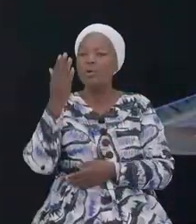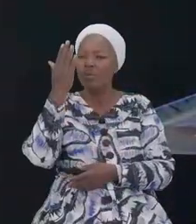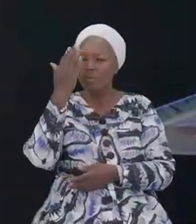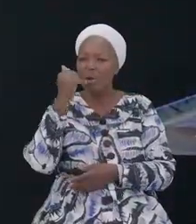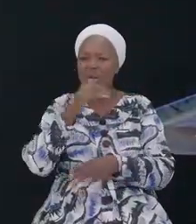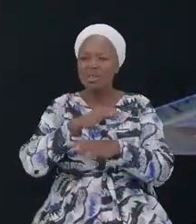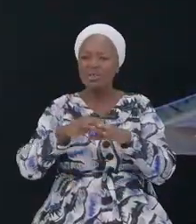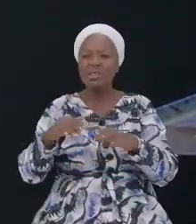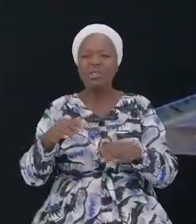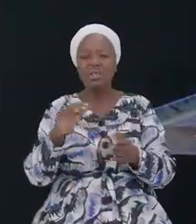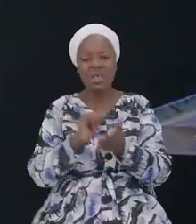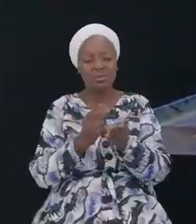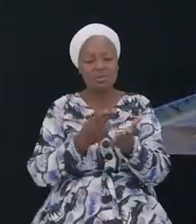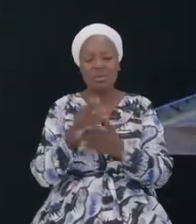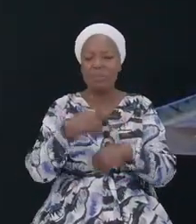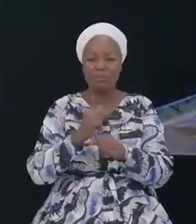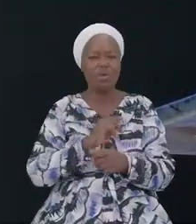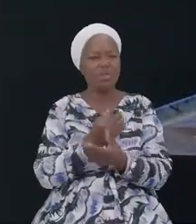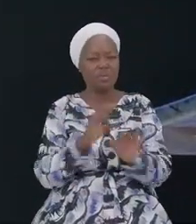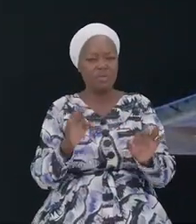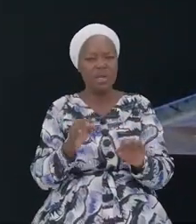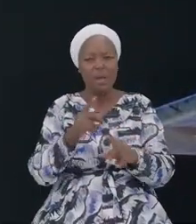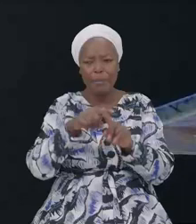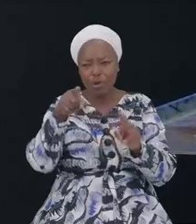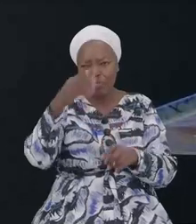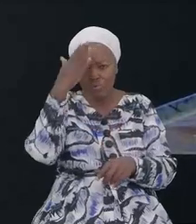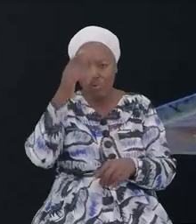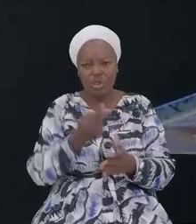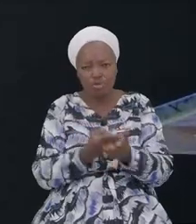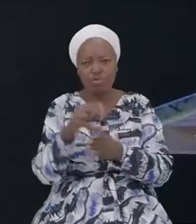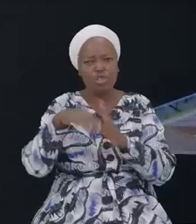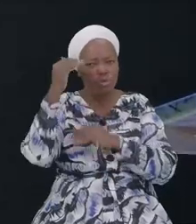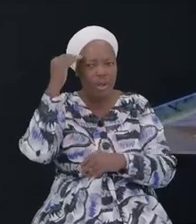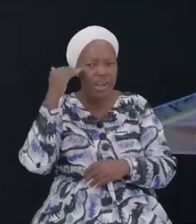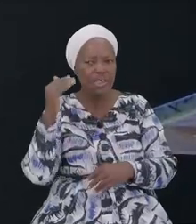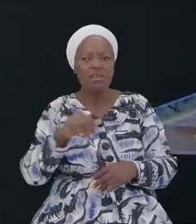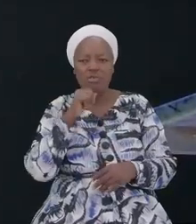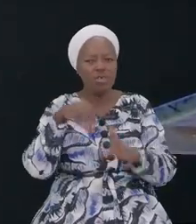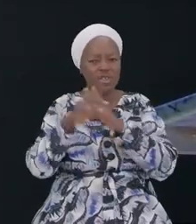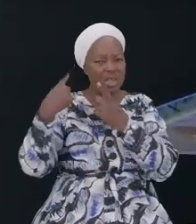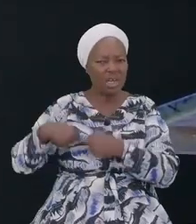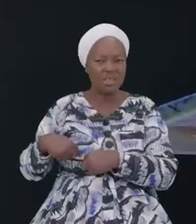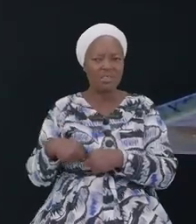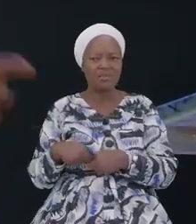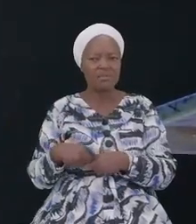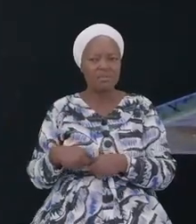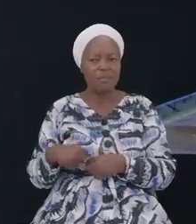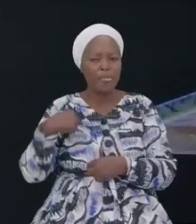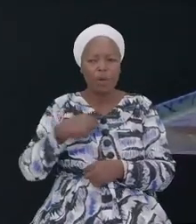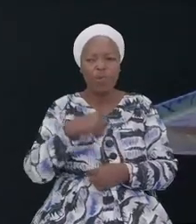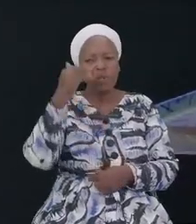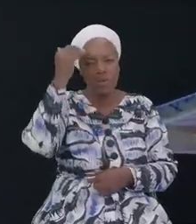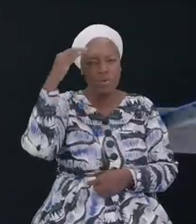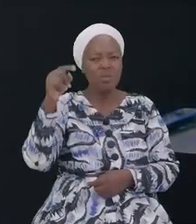Pourquoi la vérité ne nous affranchit pas? Parce que nous connaissons la vérité dans la tête et non dans le cœur. Nous connaissons la